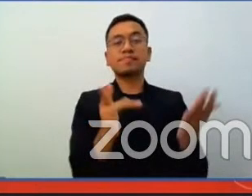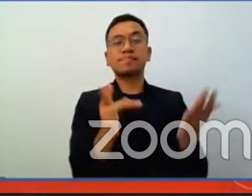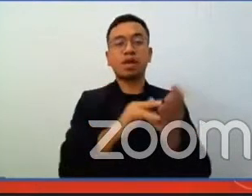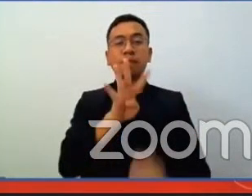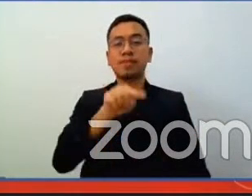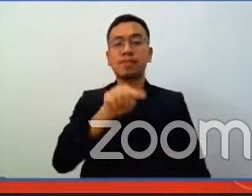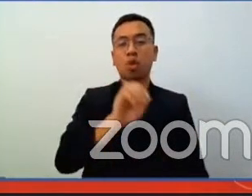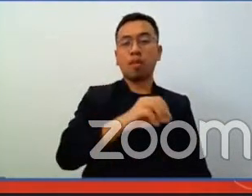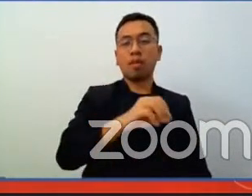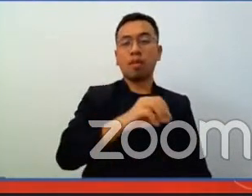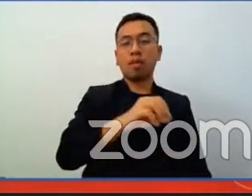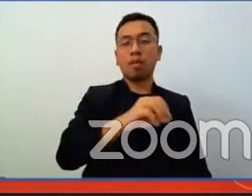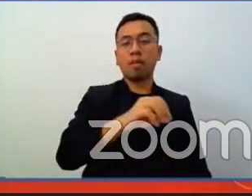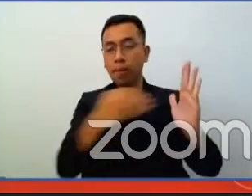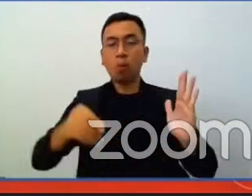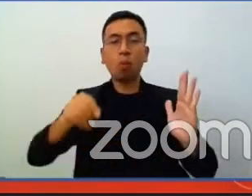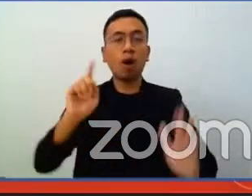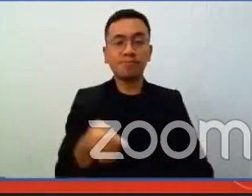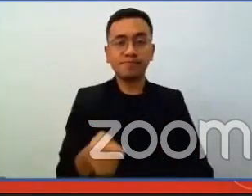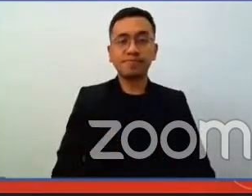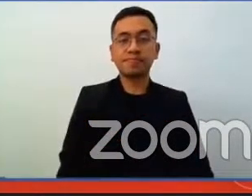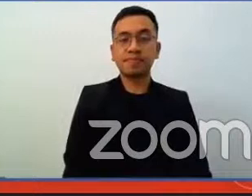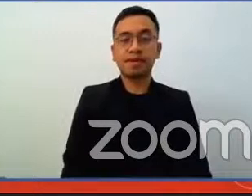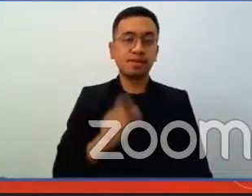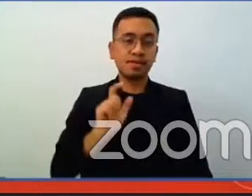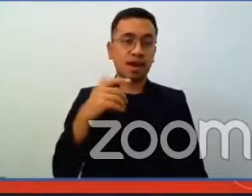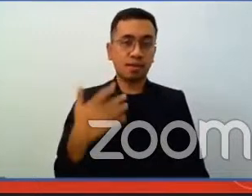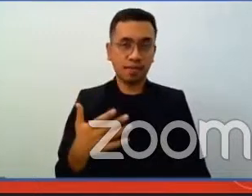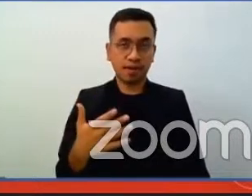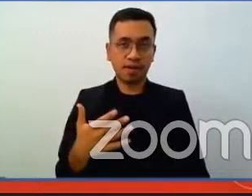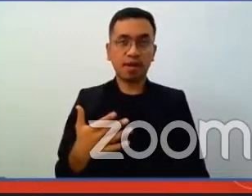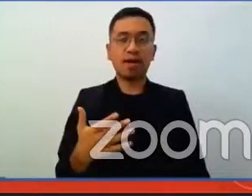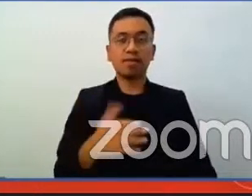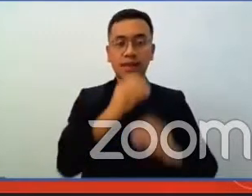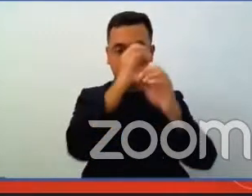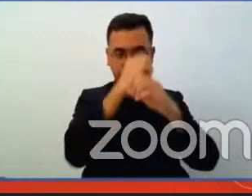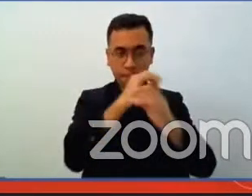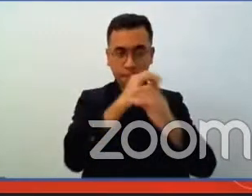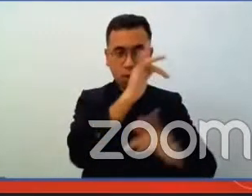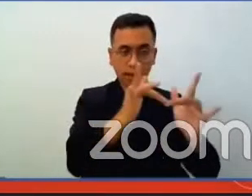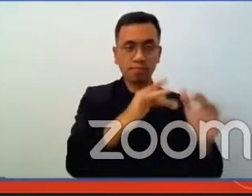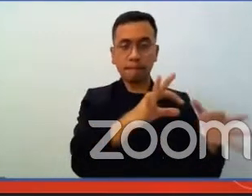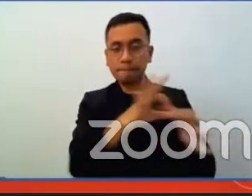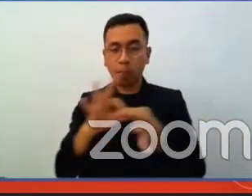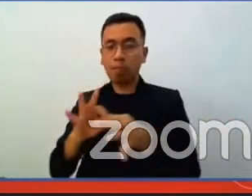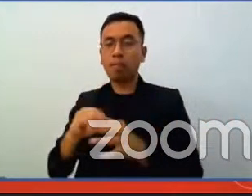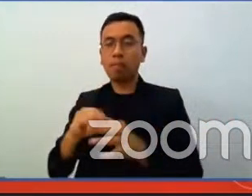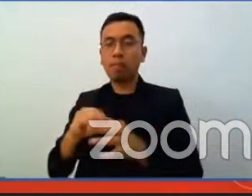ini, di mana proses simulasi lab bisa tersambung dengan benda-benda real. Jadi